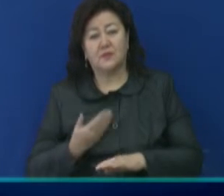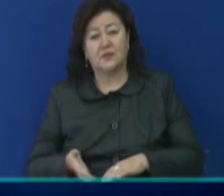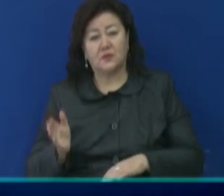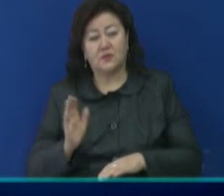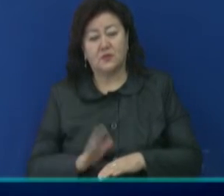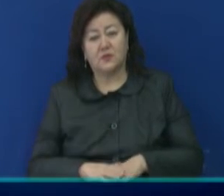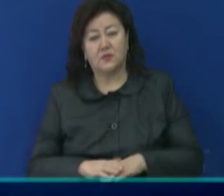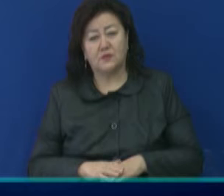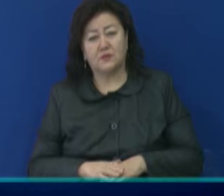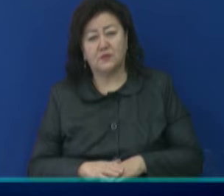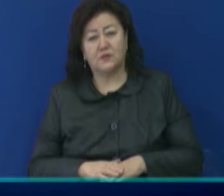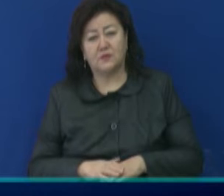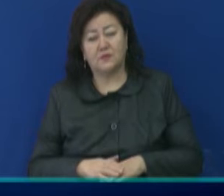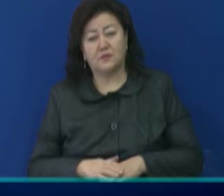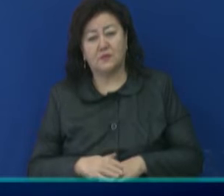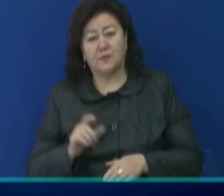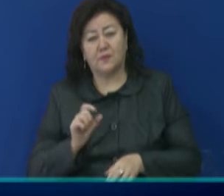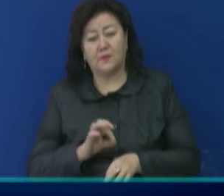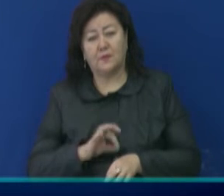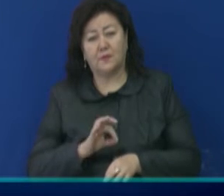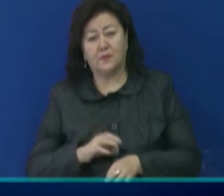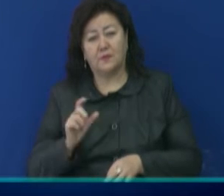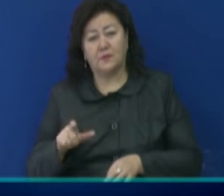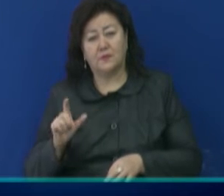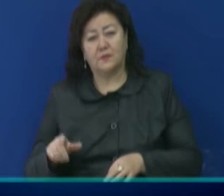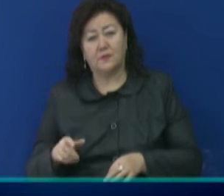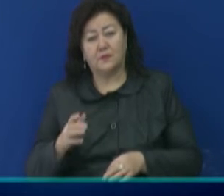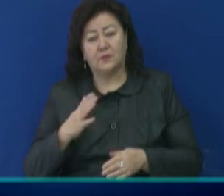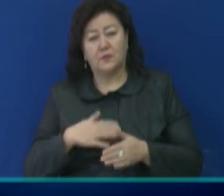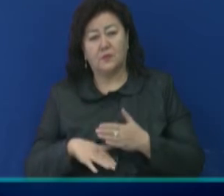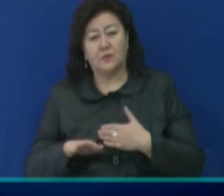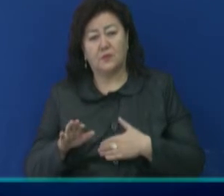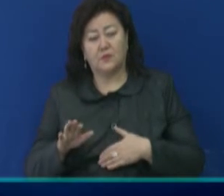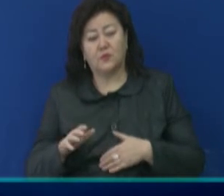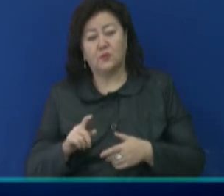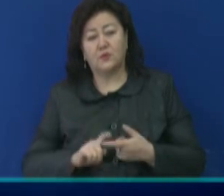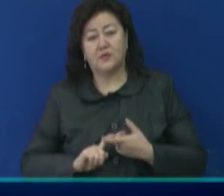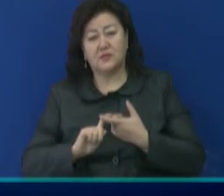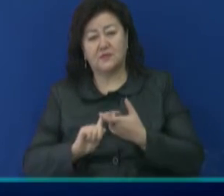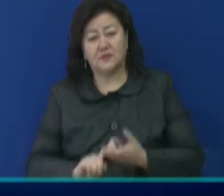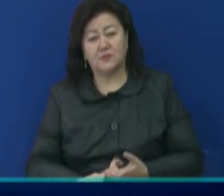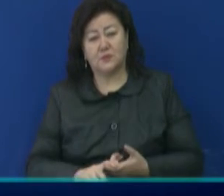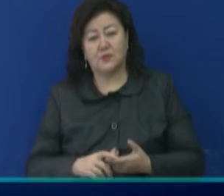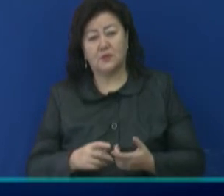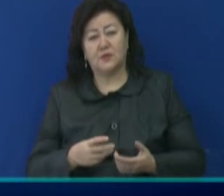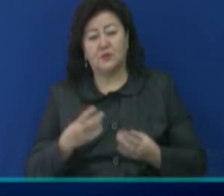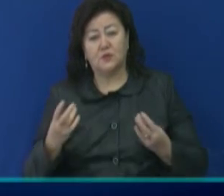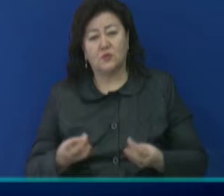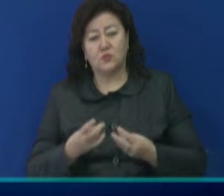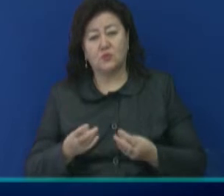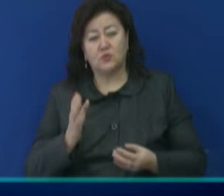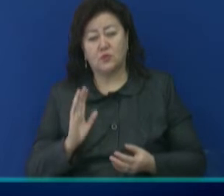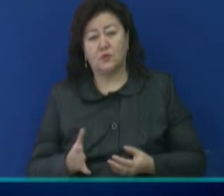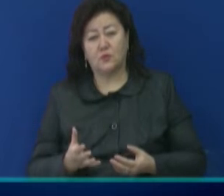очень тяжело больные уходят от этой зависимости это требуется